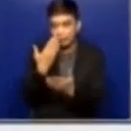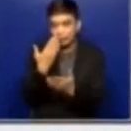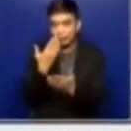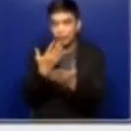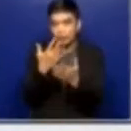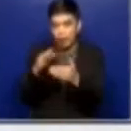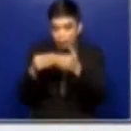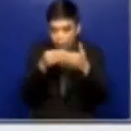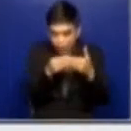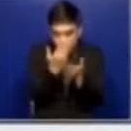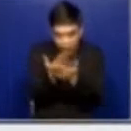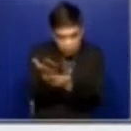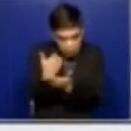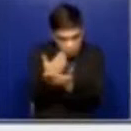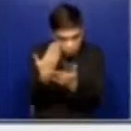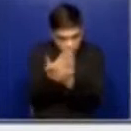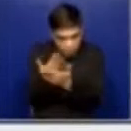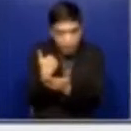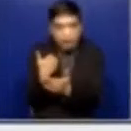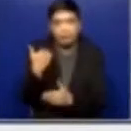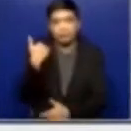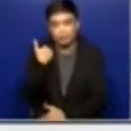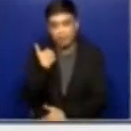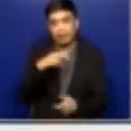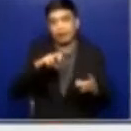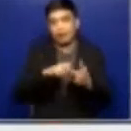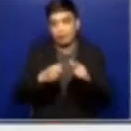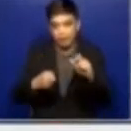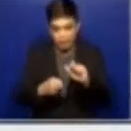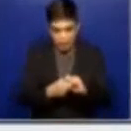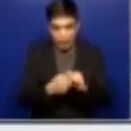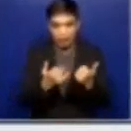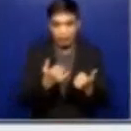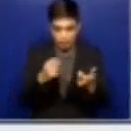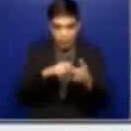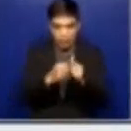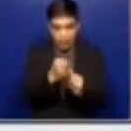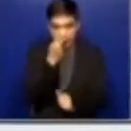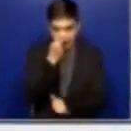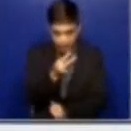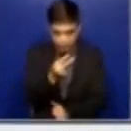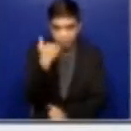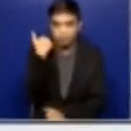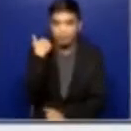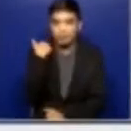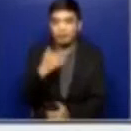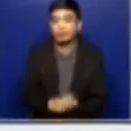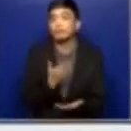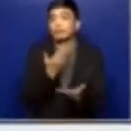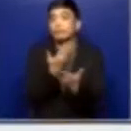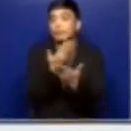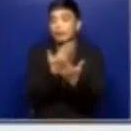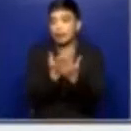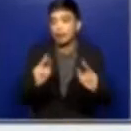ไปขู่บ้างเอาไปรีดเงินบ้างต่างๆนี่คือปัญหาที่มันเกิดขึ้นจริงๆแล้วงบประมาณ ตั้งเกือบหลายกระทรวงนะครับ9กระทรวง